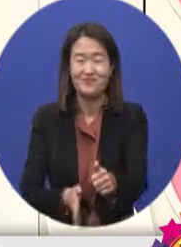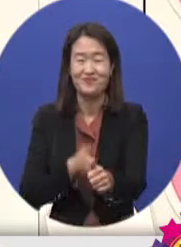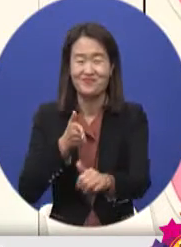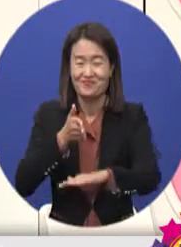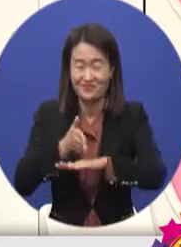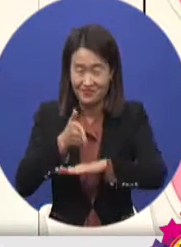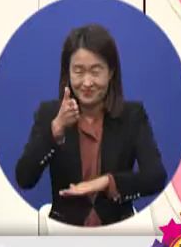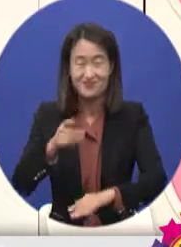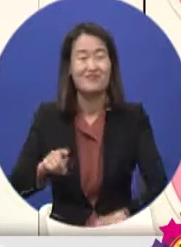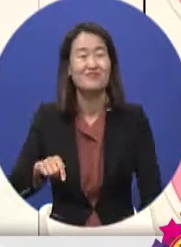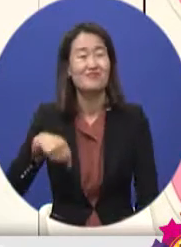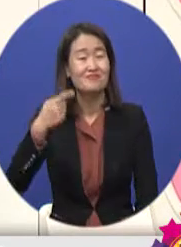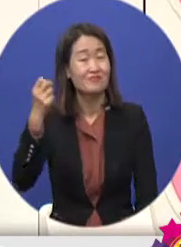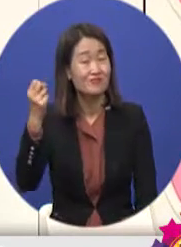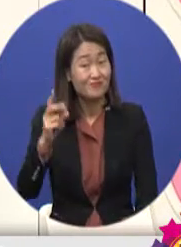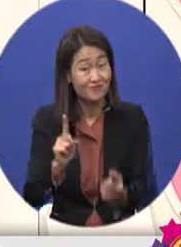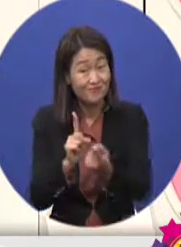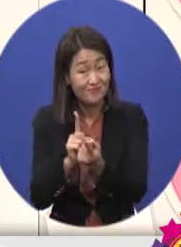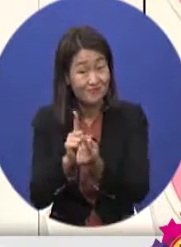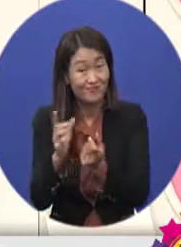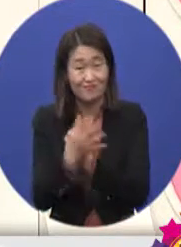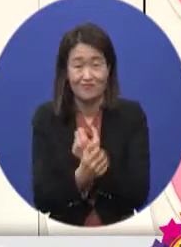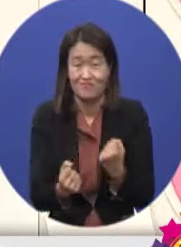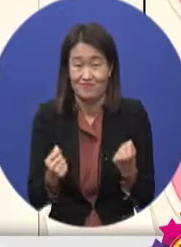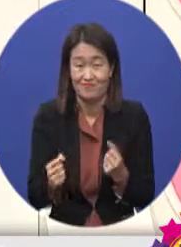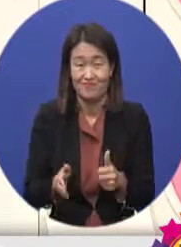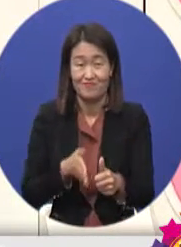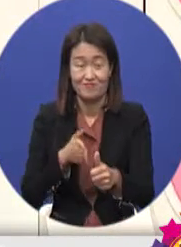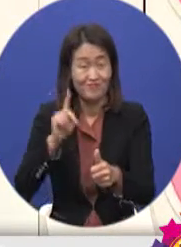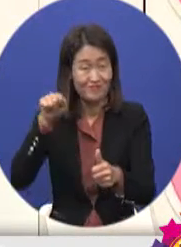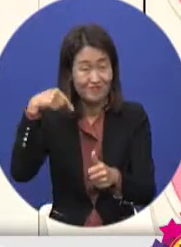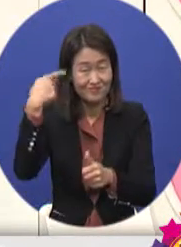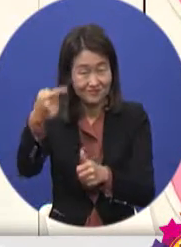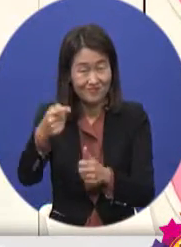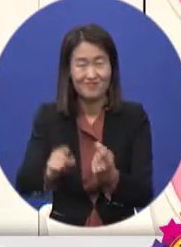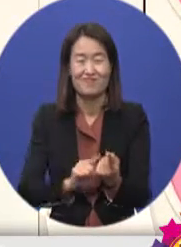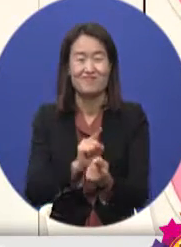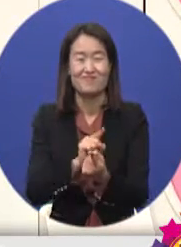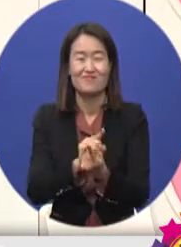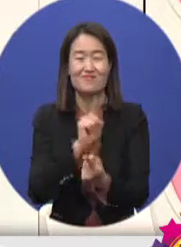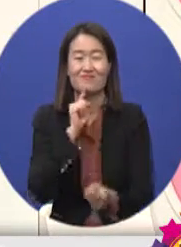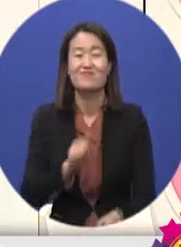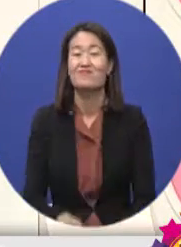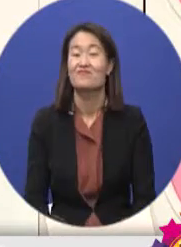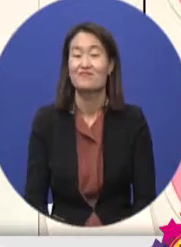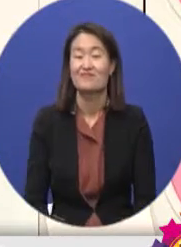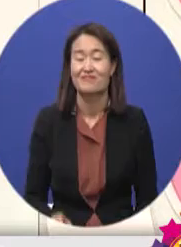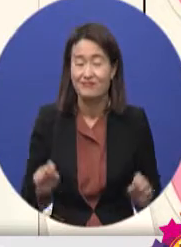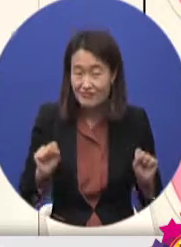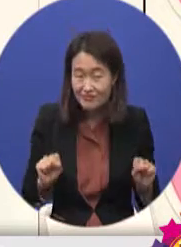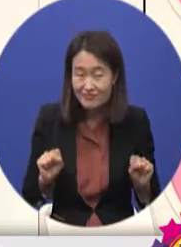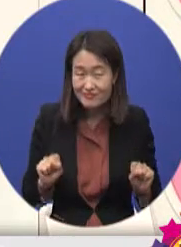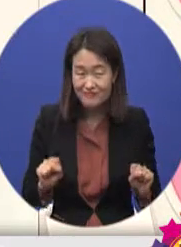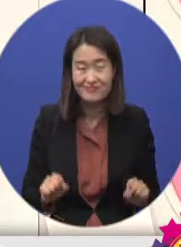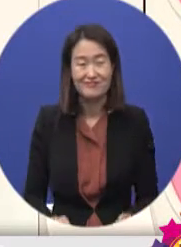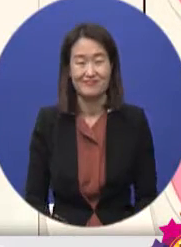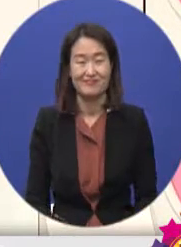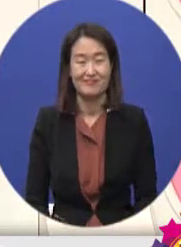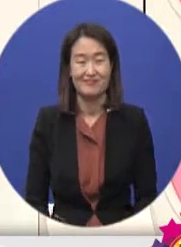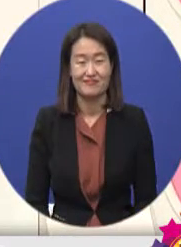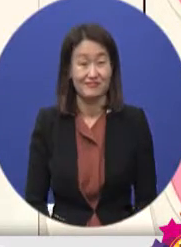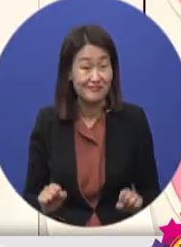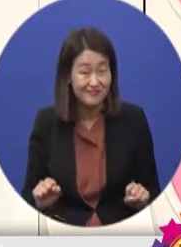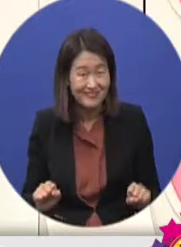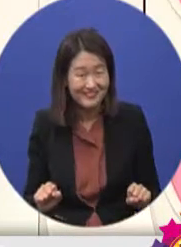감사합니다. 또 뵙는 날까지 건강하십시오. 다음 참가자 또 모셔보겠습니다. 안녕하세요.